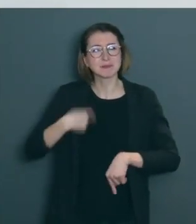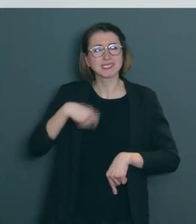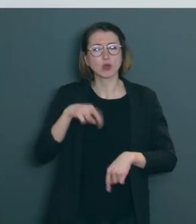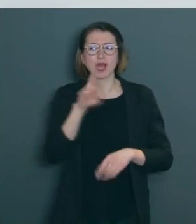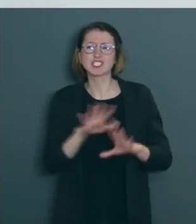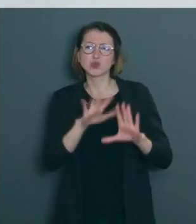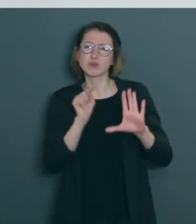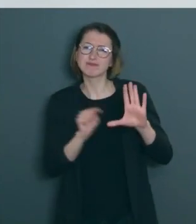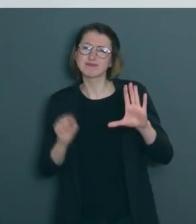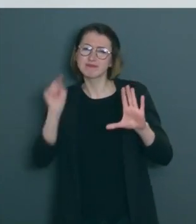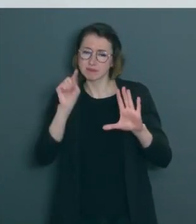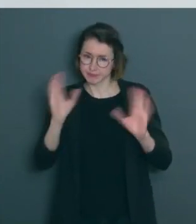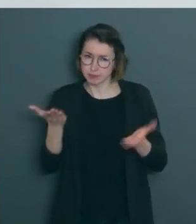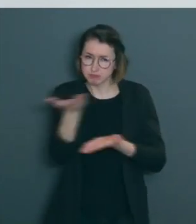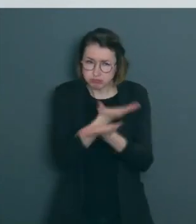vraiment convenu